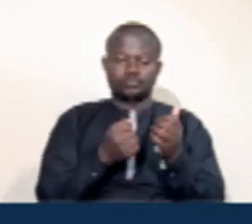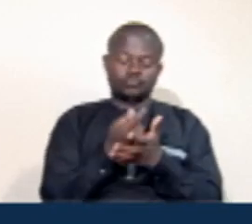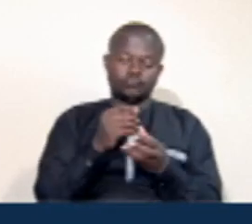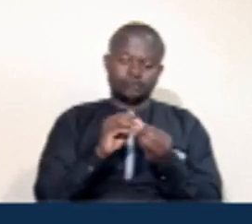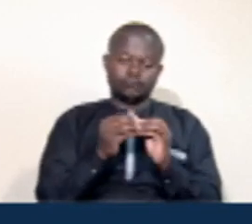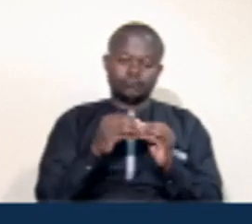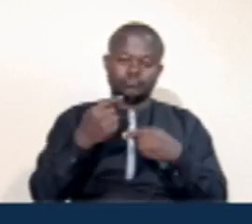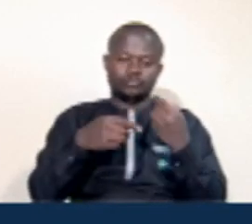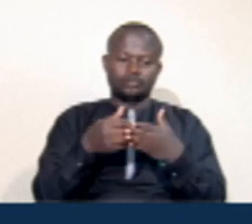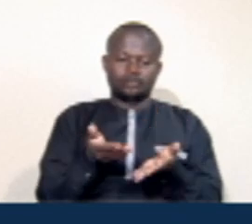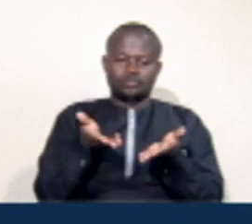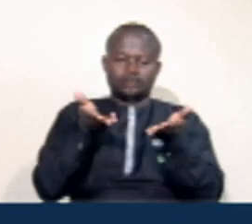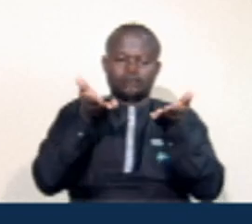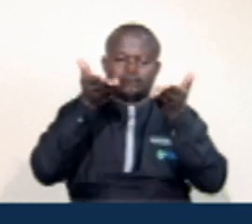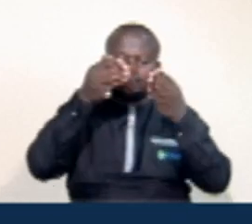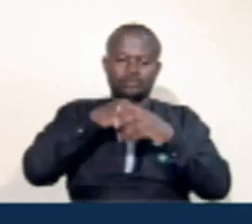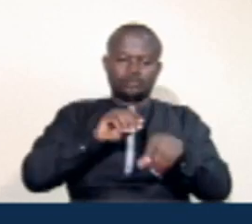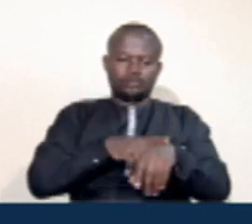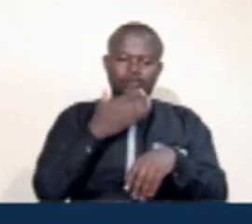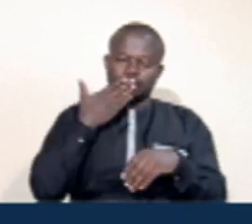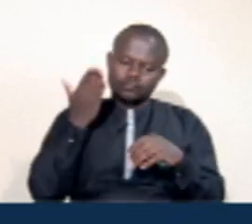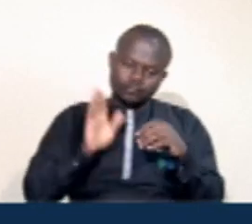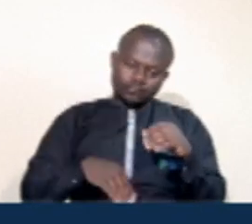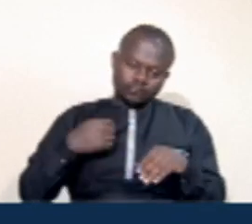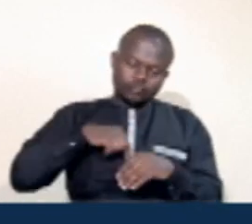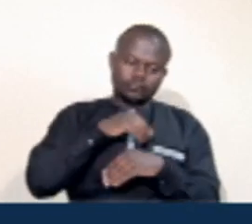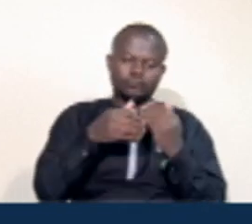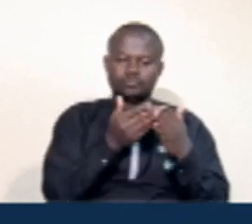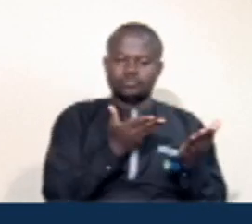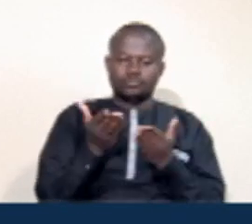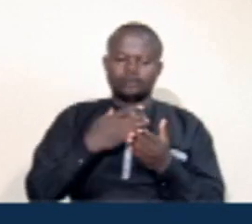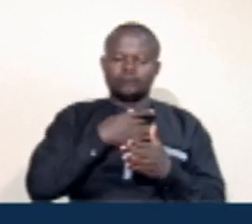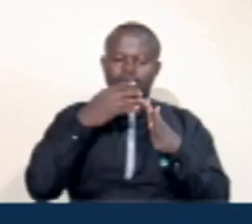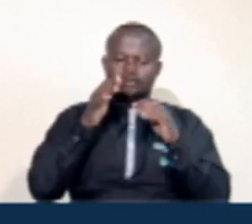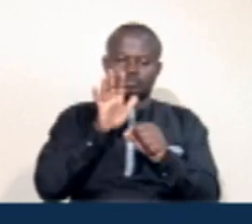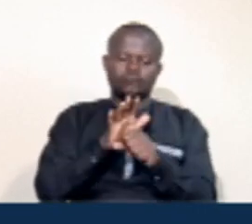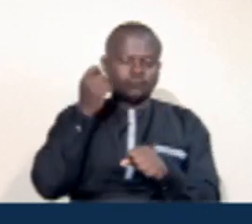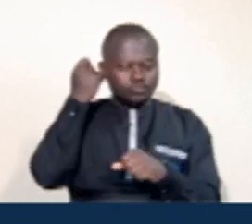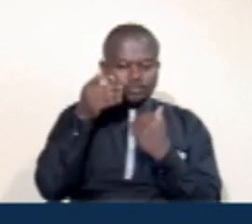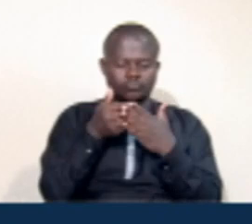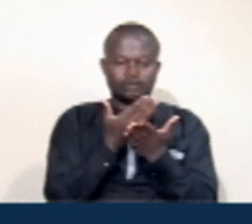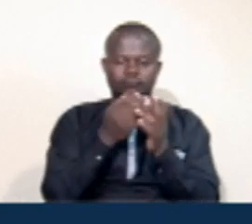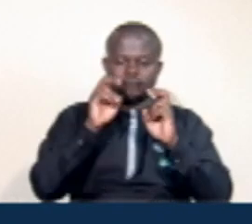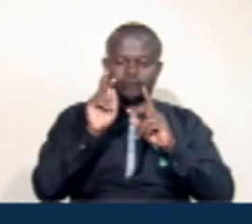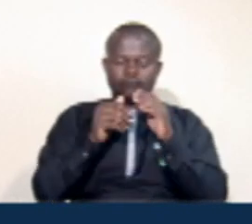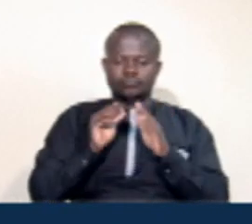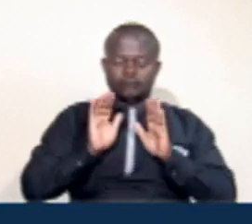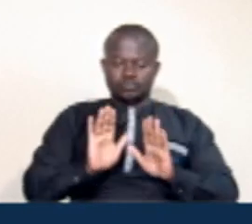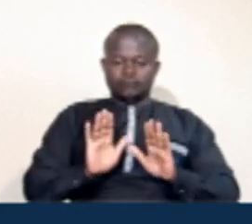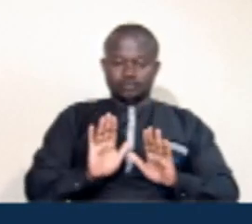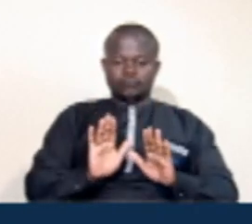kuzamuka kandi noneho ikazamuka mu gihe kibi turi kwakira abashyitsi benshi bisaba ko abantu noneho babyitwareka kugira